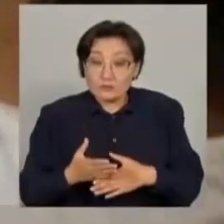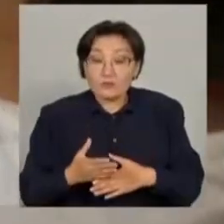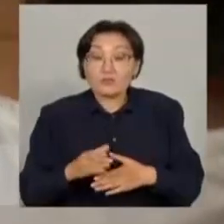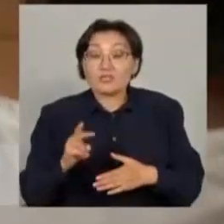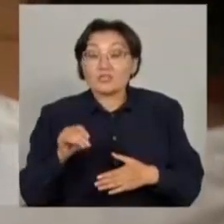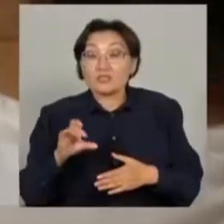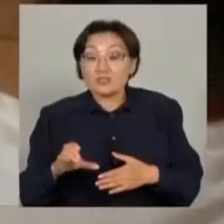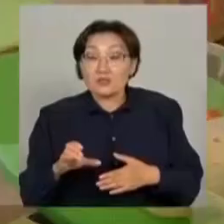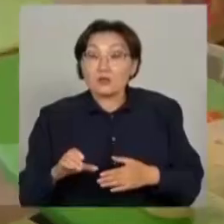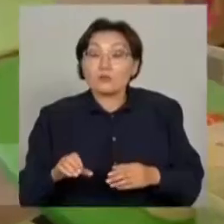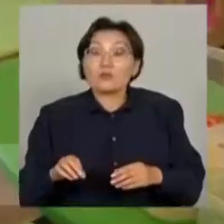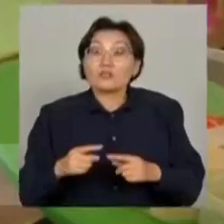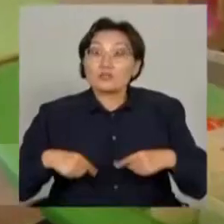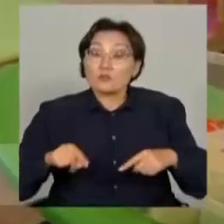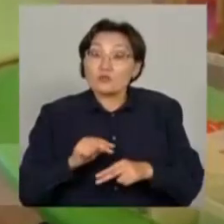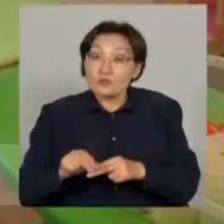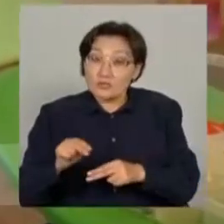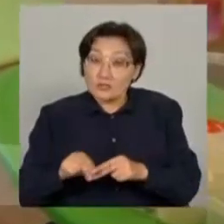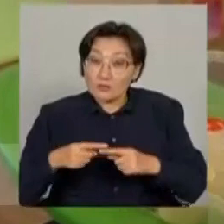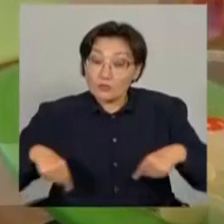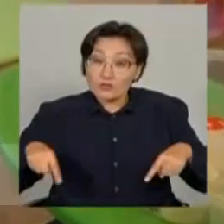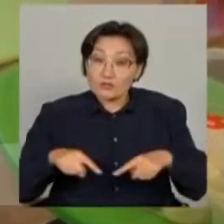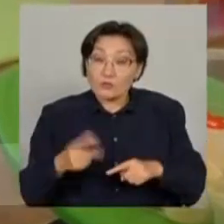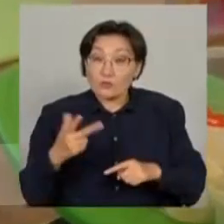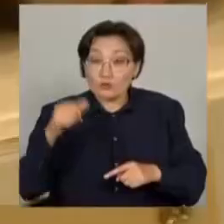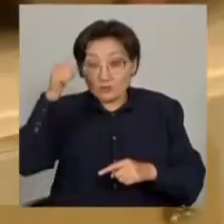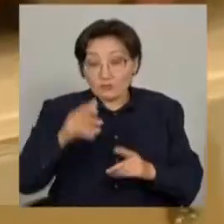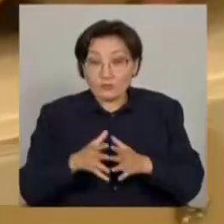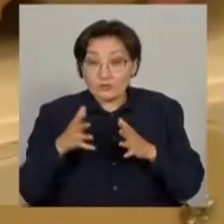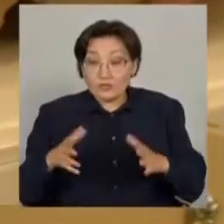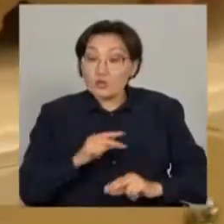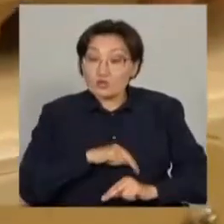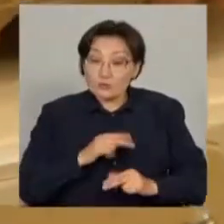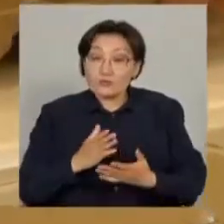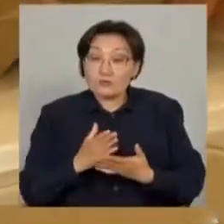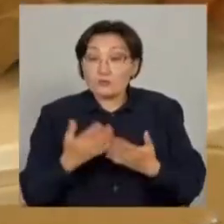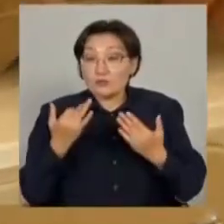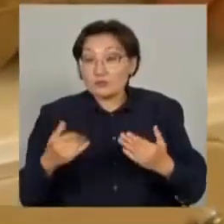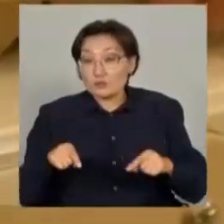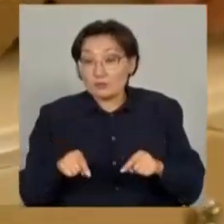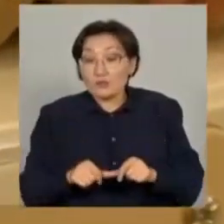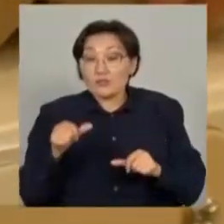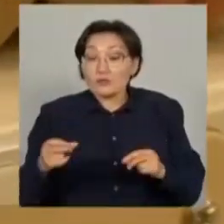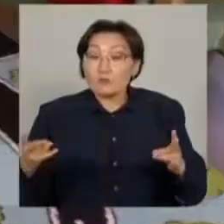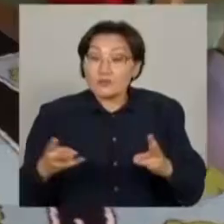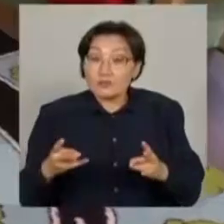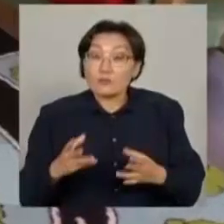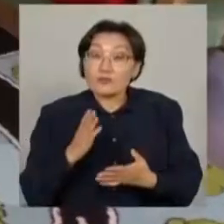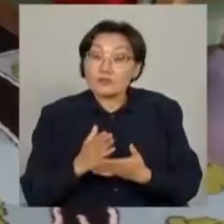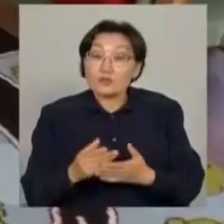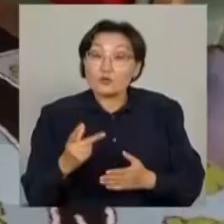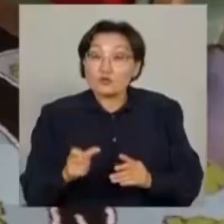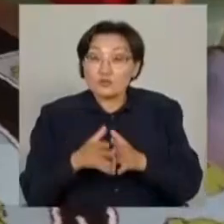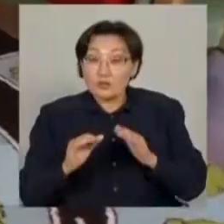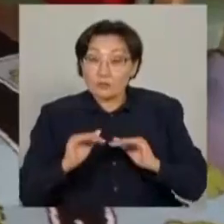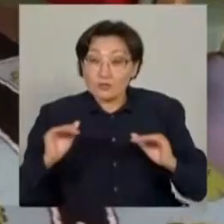Кеңес әлеуметтік бейімдеу және еңбекті оңалту орталығы 30 жылдан астам уақыт жұмыс істеп келеді. Қазір мұнда ерекше қажеттіліктері бар